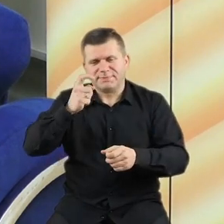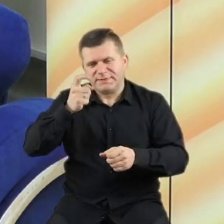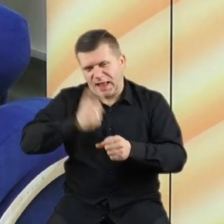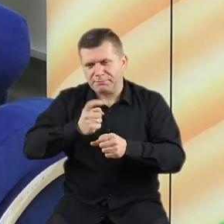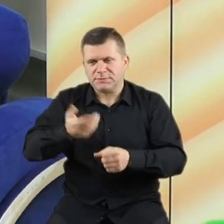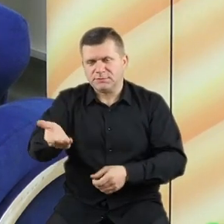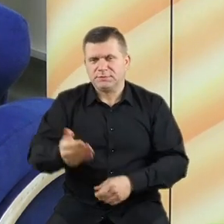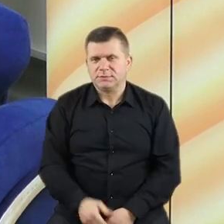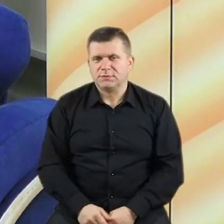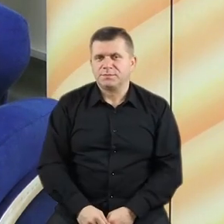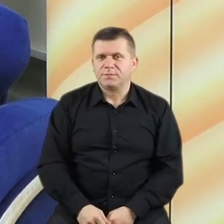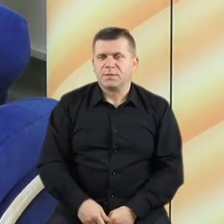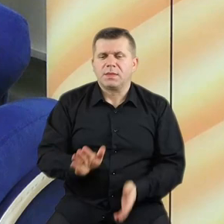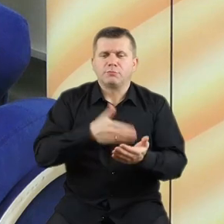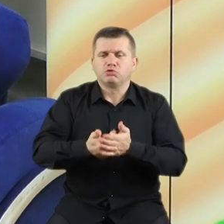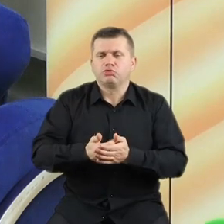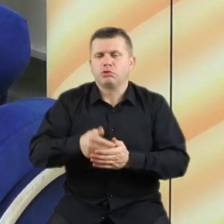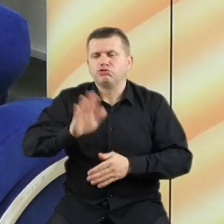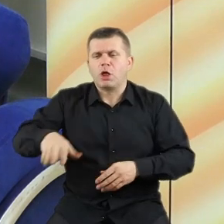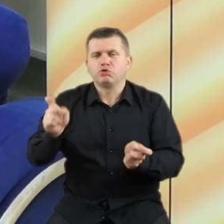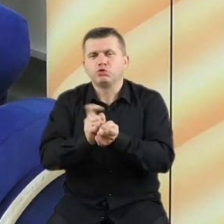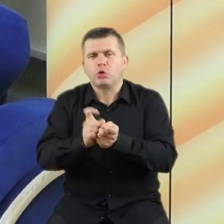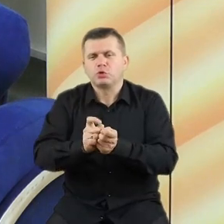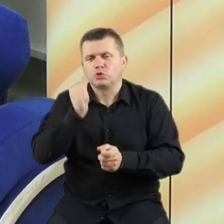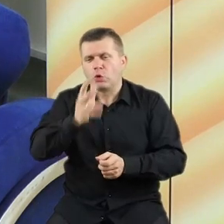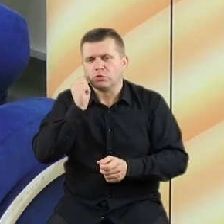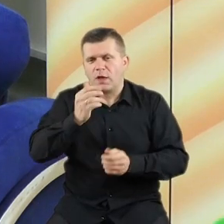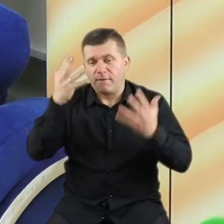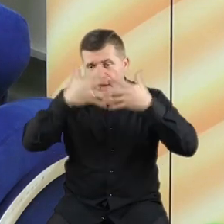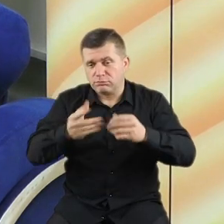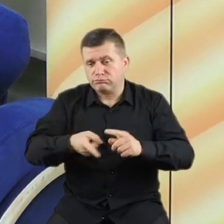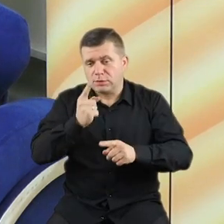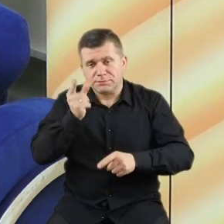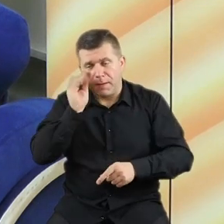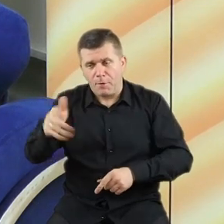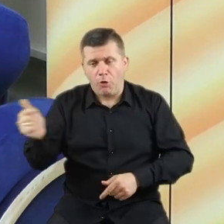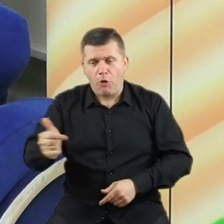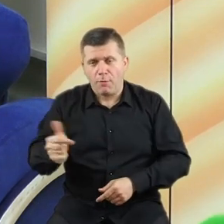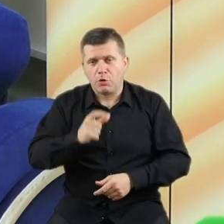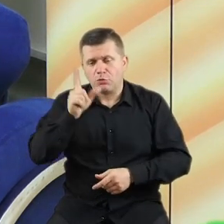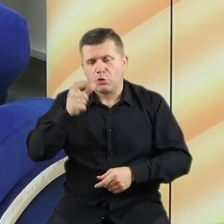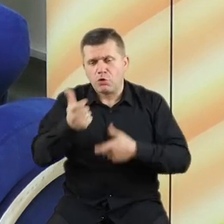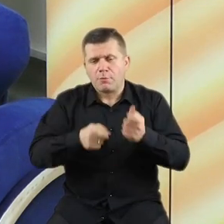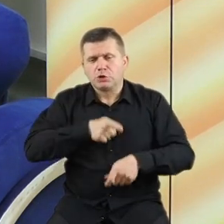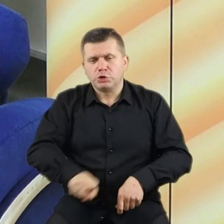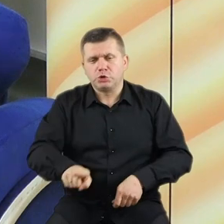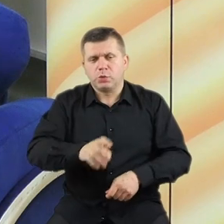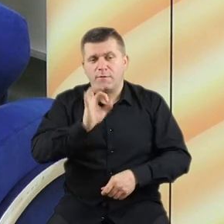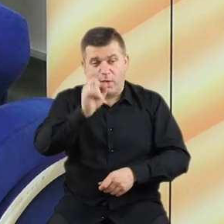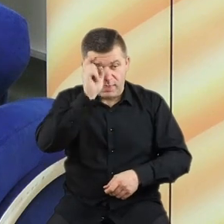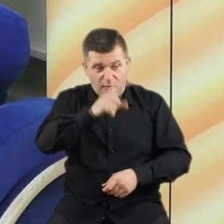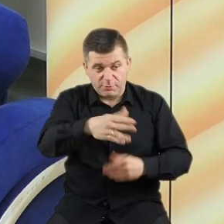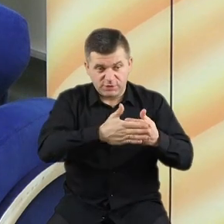przykład, no nie wiem, dzieci sąsiadów codziennie wieczorem przed pójściem spać miały obowiązek iść zrobić siku pod drzwi